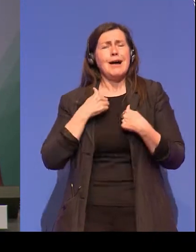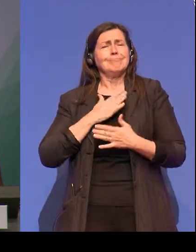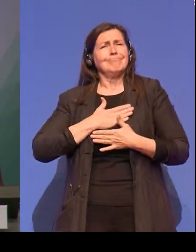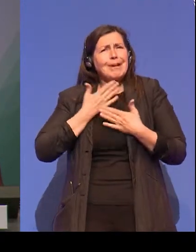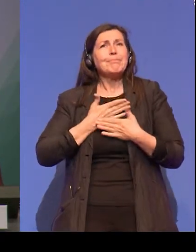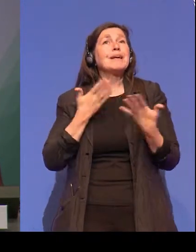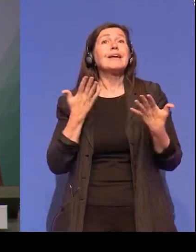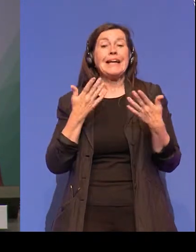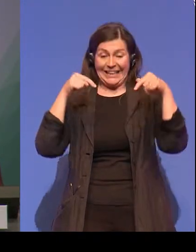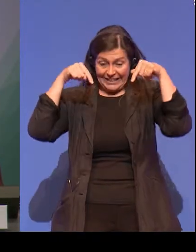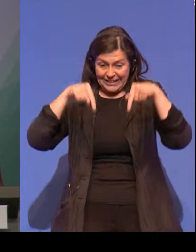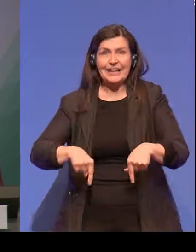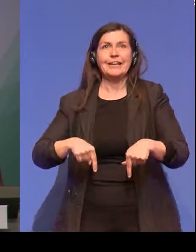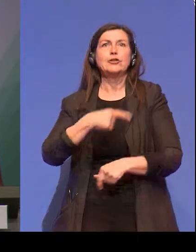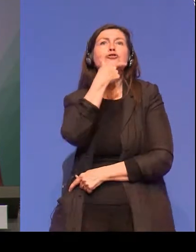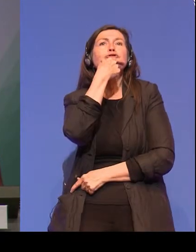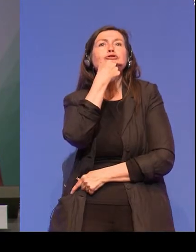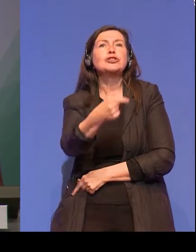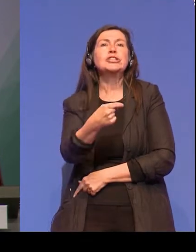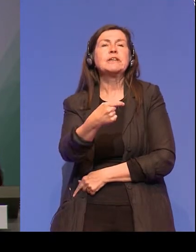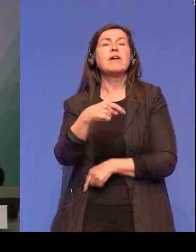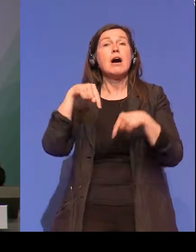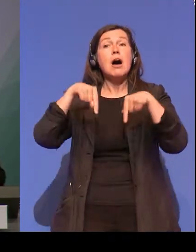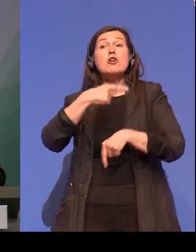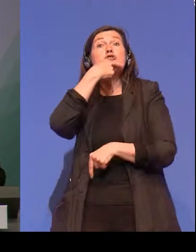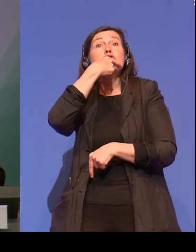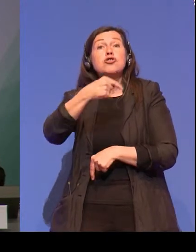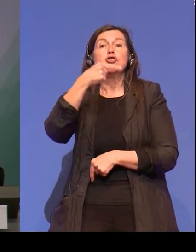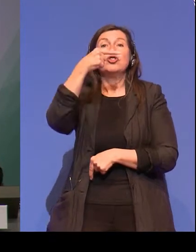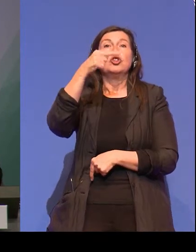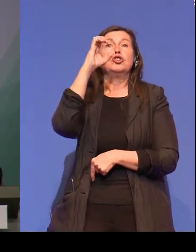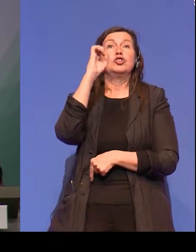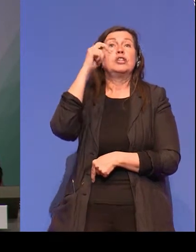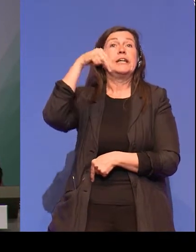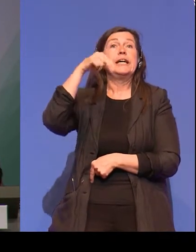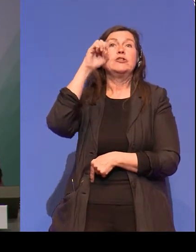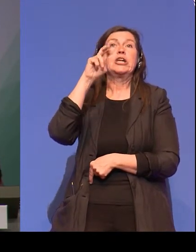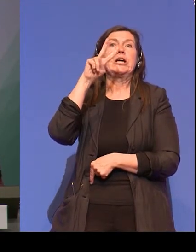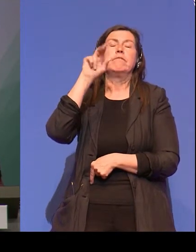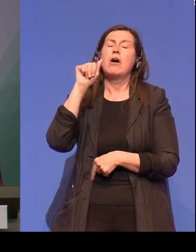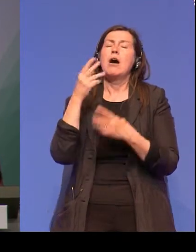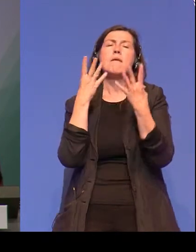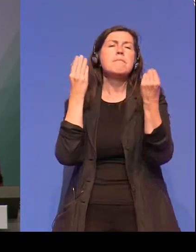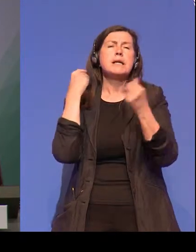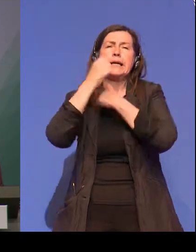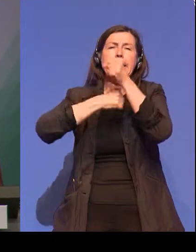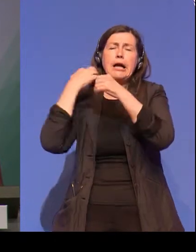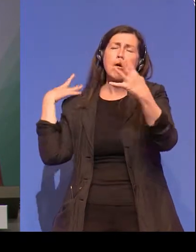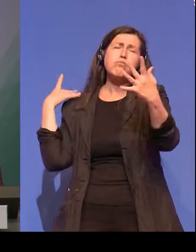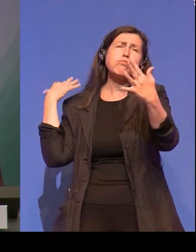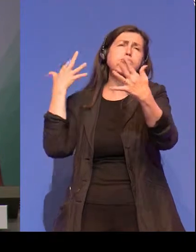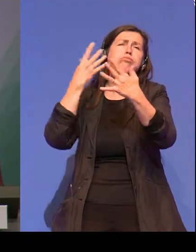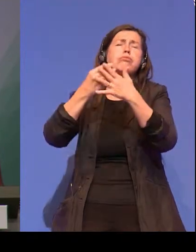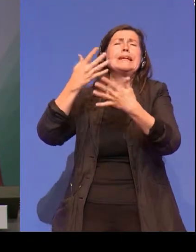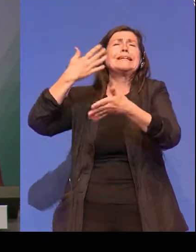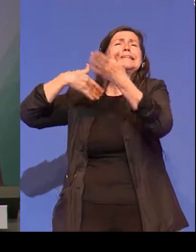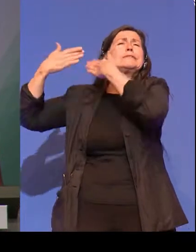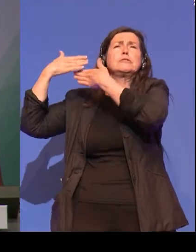depuis longtemps une culture de dialogue, du partage et de l'initiative